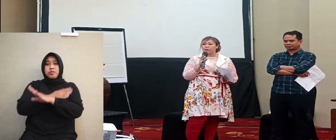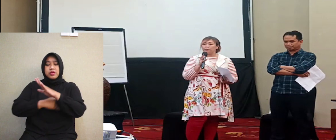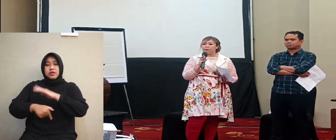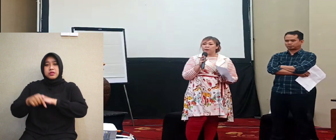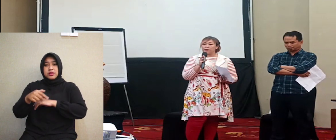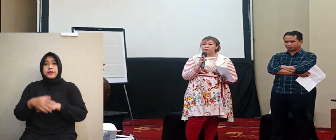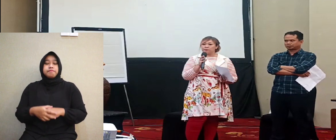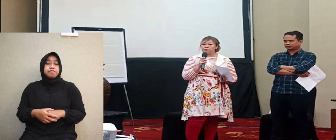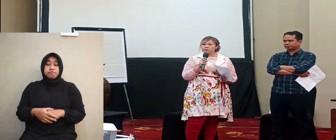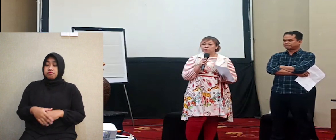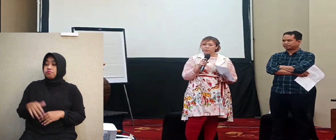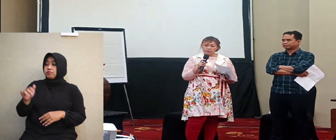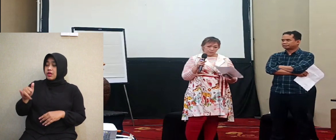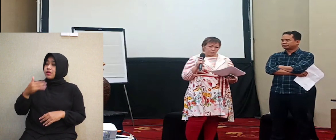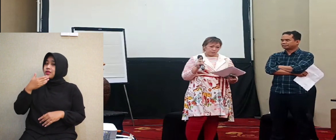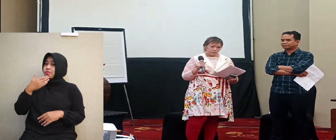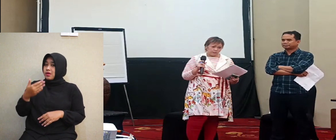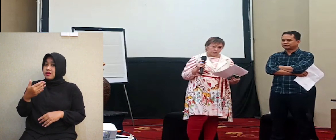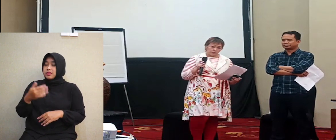ya